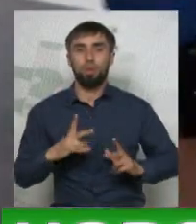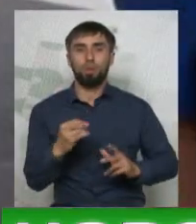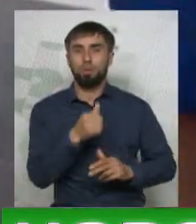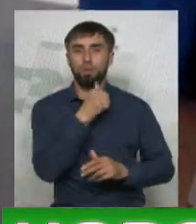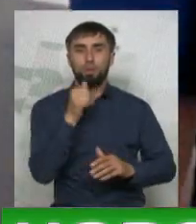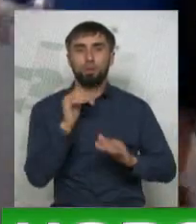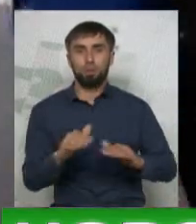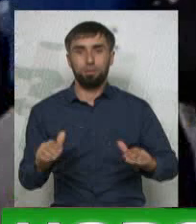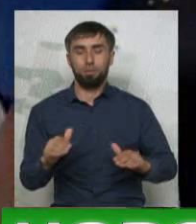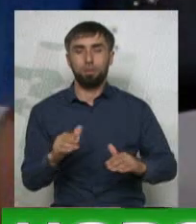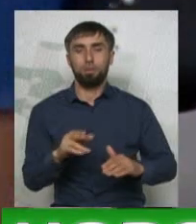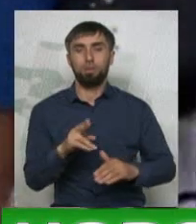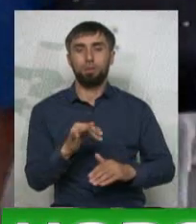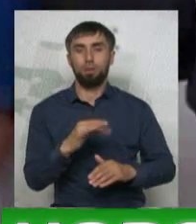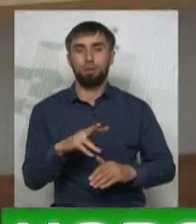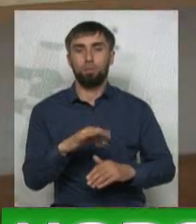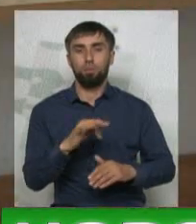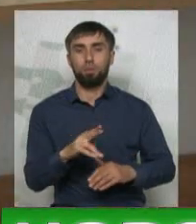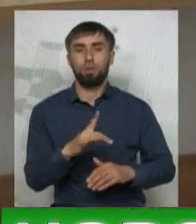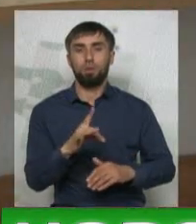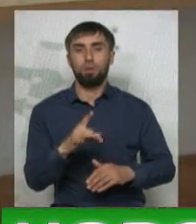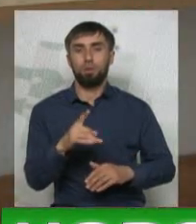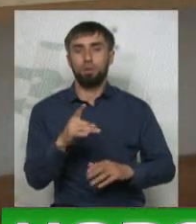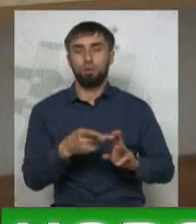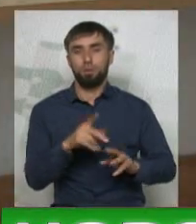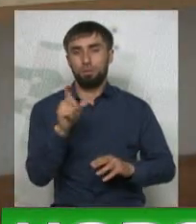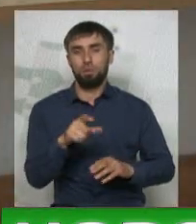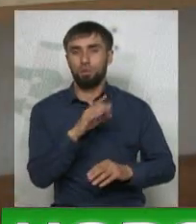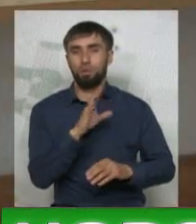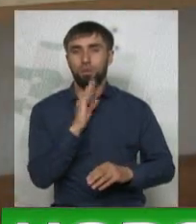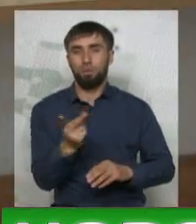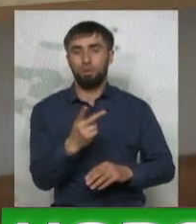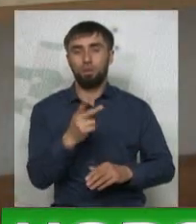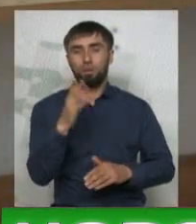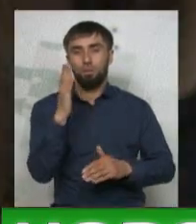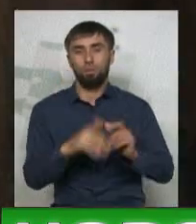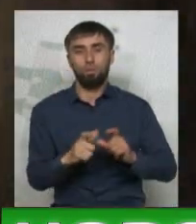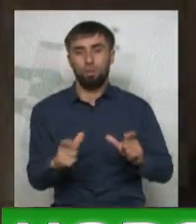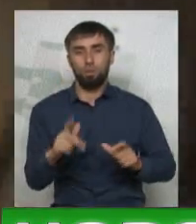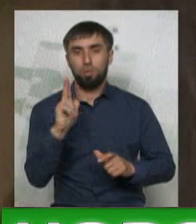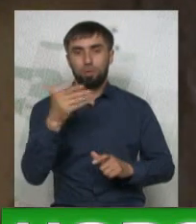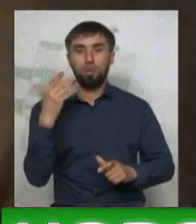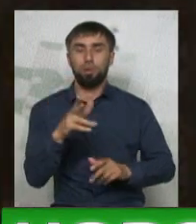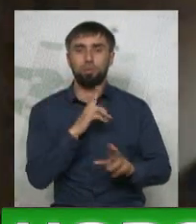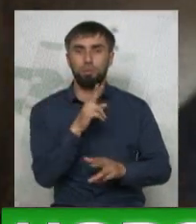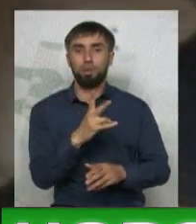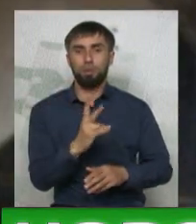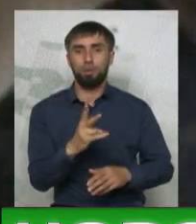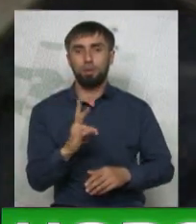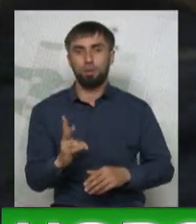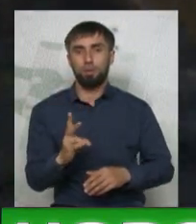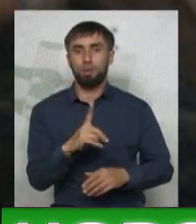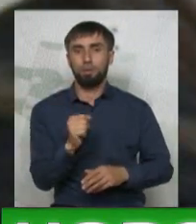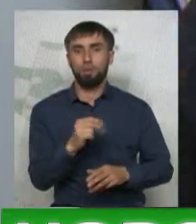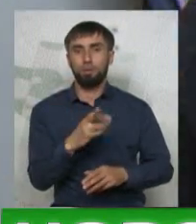и школьники. Дарья Мирошник и Яна Козлова окончили начальную школу 3 года назад. Однако все так же обращаются к Наталье Николаевне